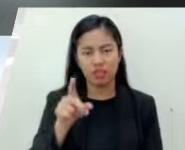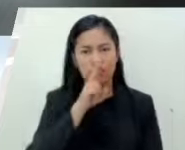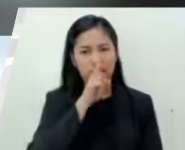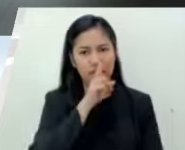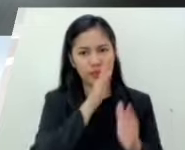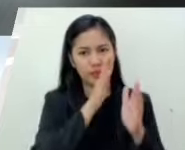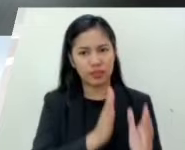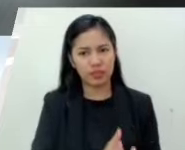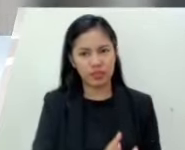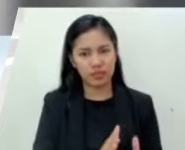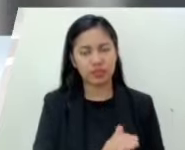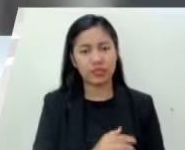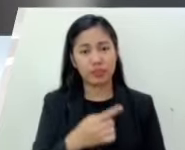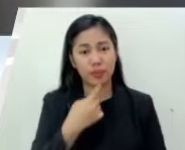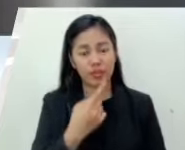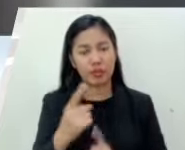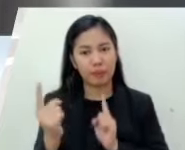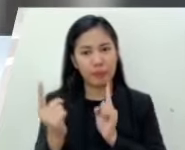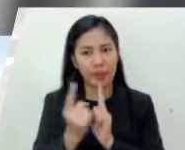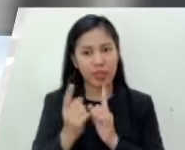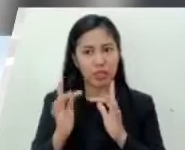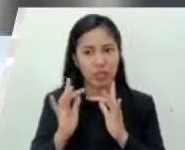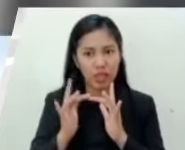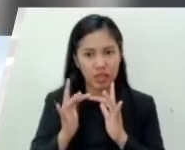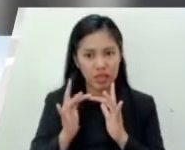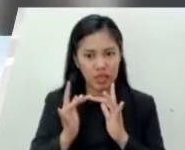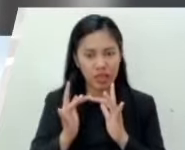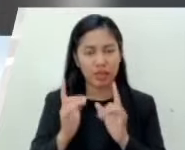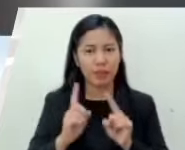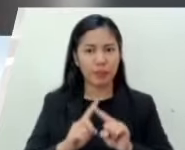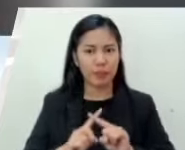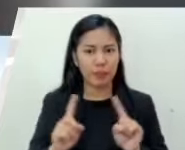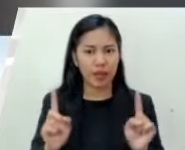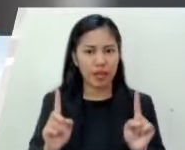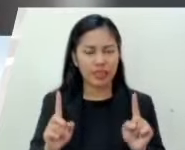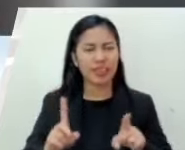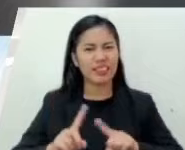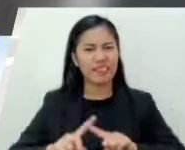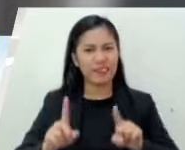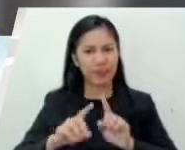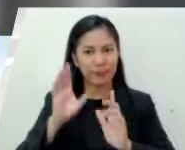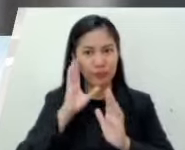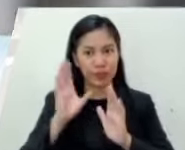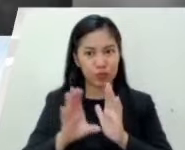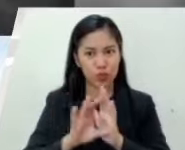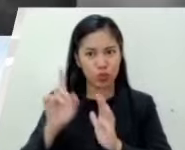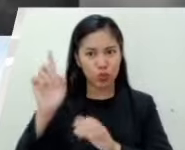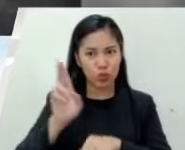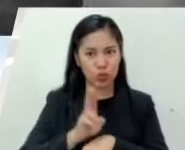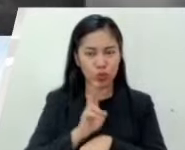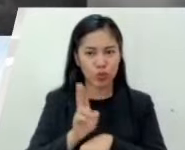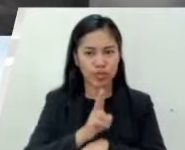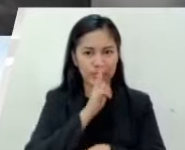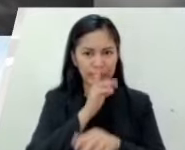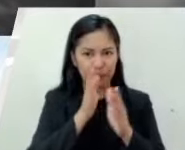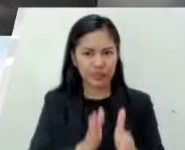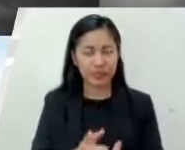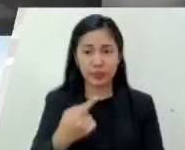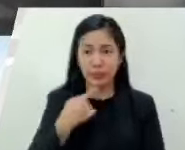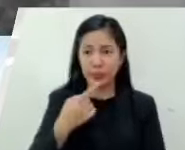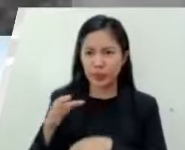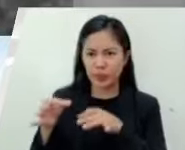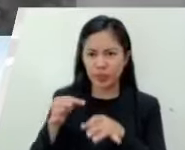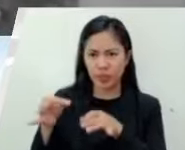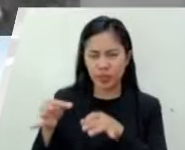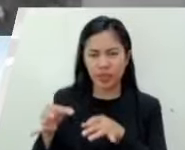investigasyon, nagkakilala online ang dalawa pero ibang profile picture ang gamit ng suspect. Paliwanag naman ng suspect, ipinagtanggol lang daw niya